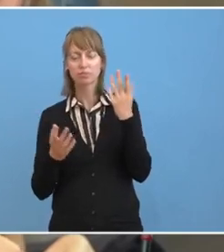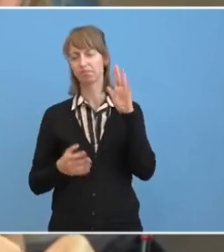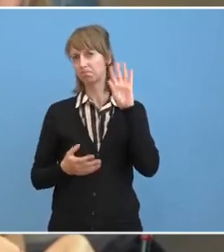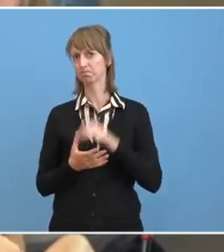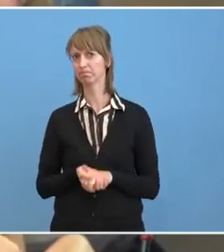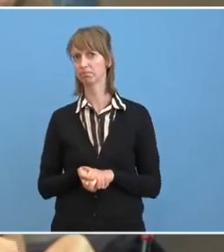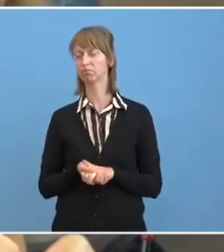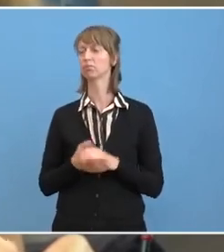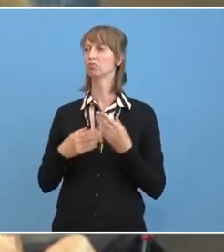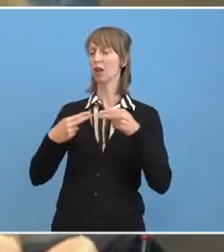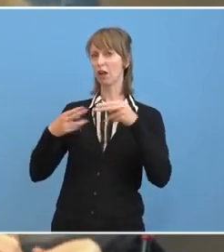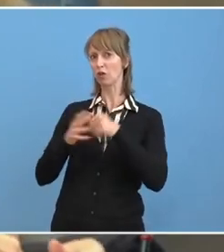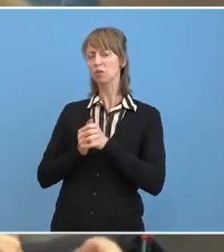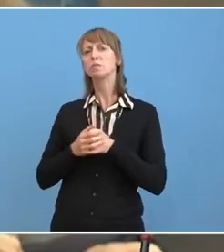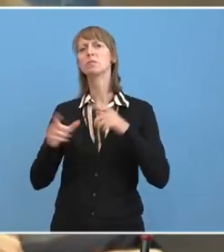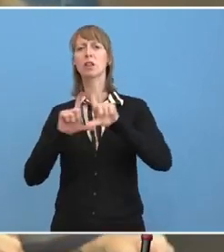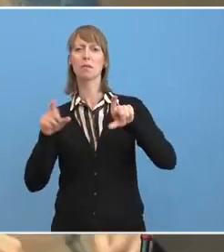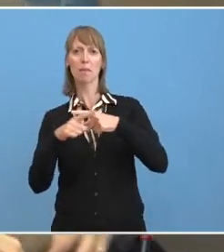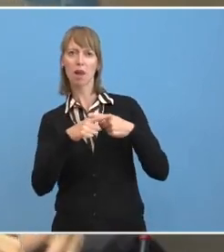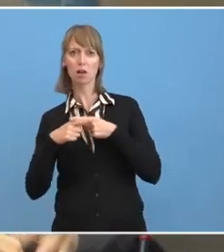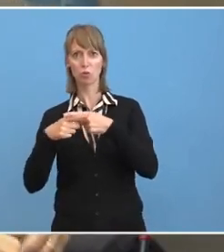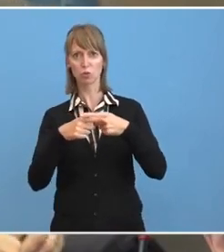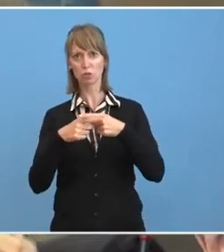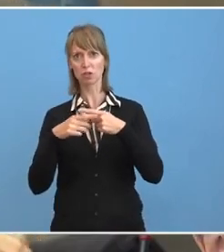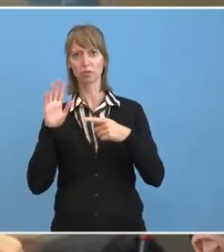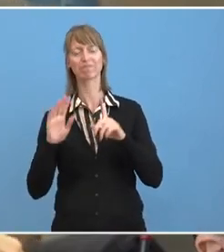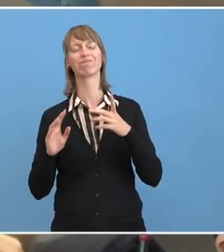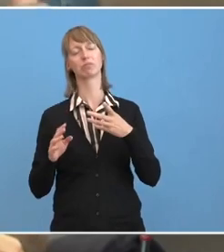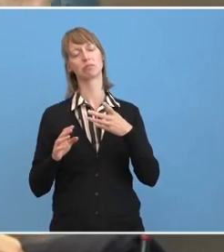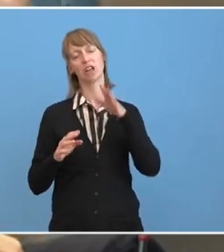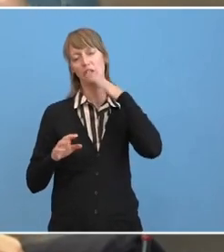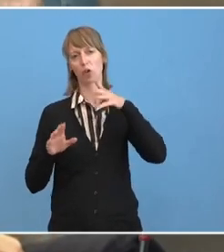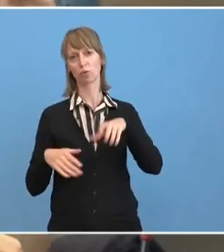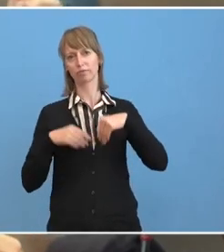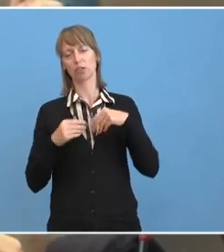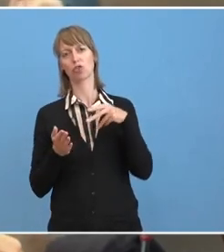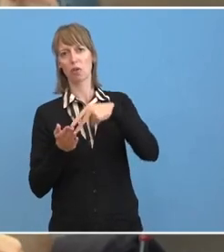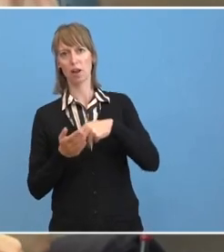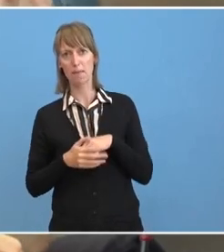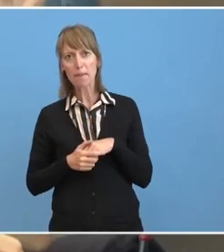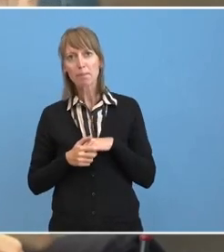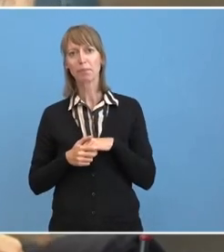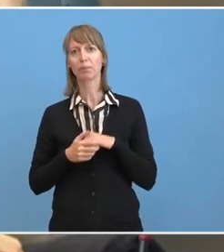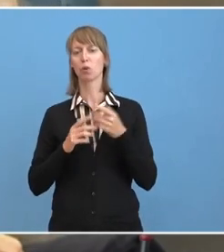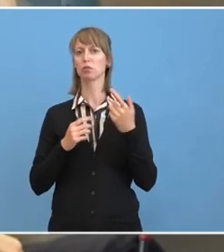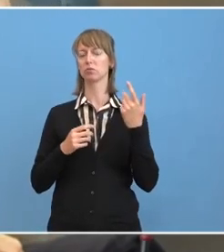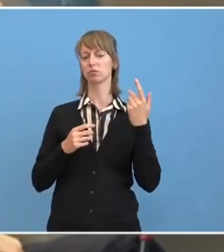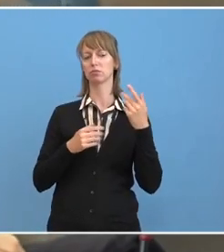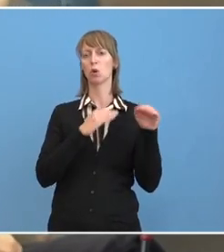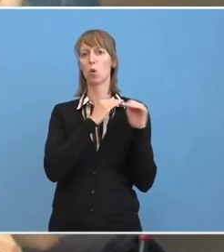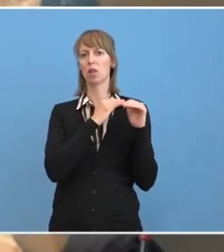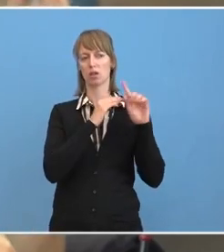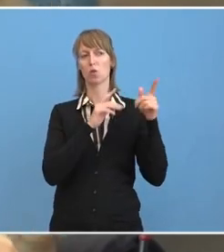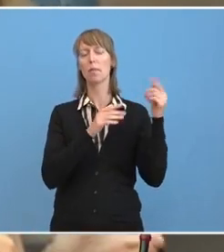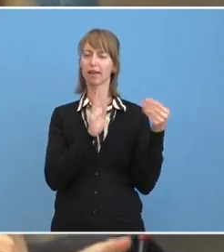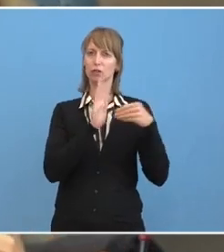Da Sie das Thema Belarus ansprechen, vielleicht darf ich ganz kurz auch dazu Stellung nehmen und dann wird der Kollege aus dem AA sicherlich noch präzisieren. Ich will noch